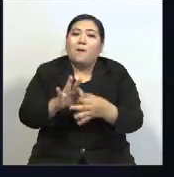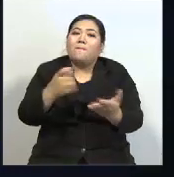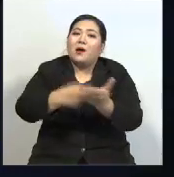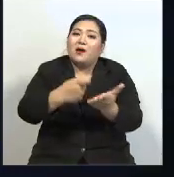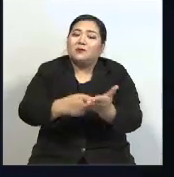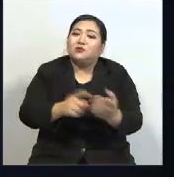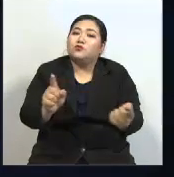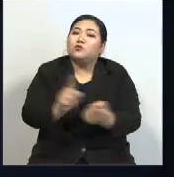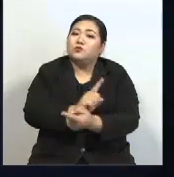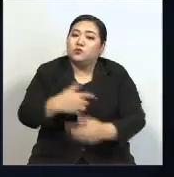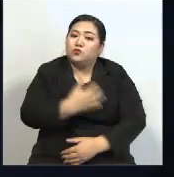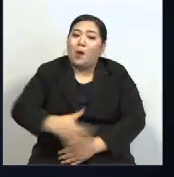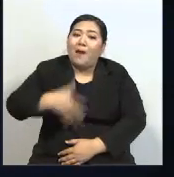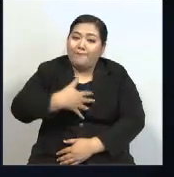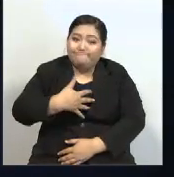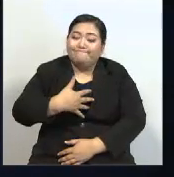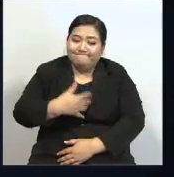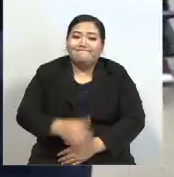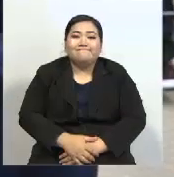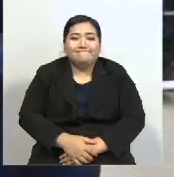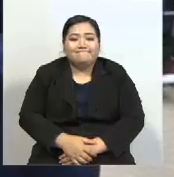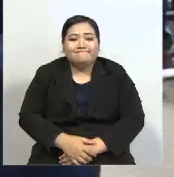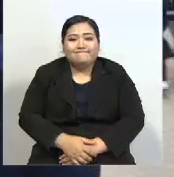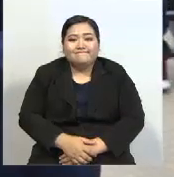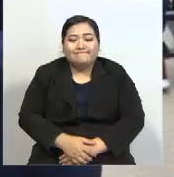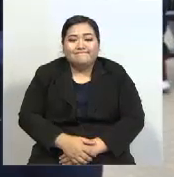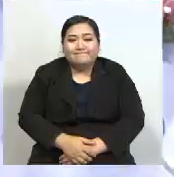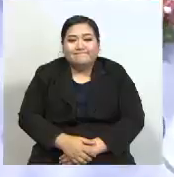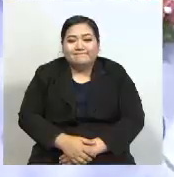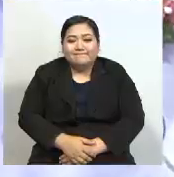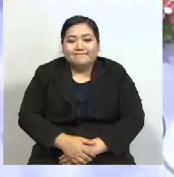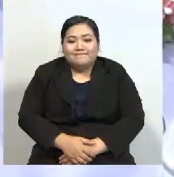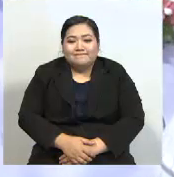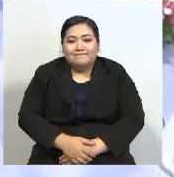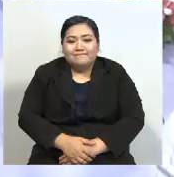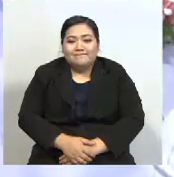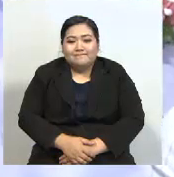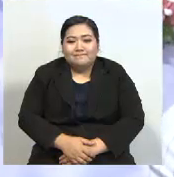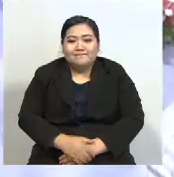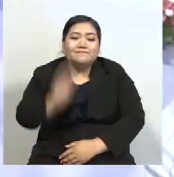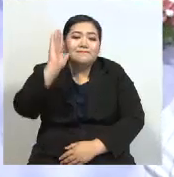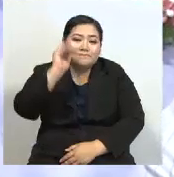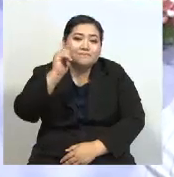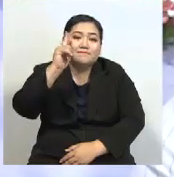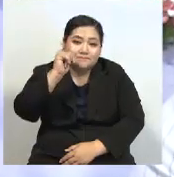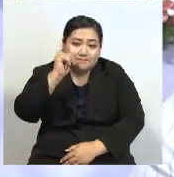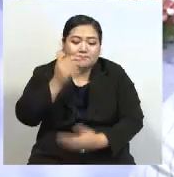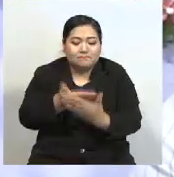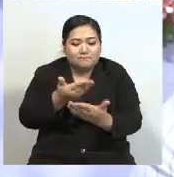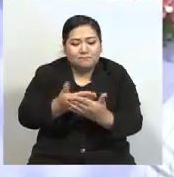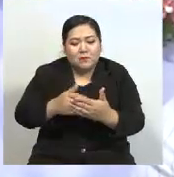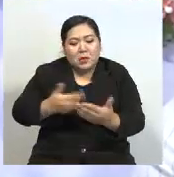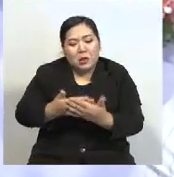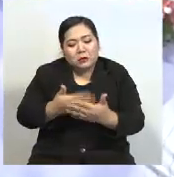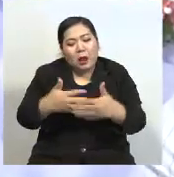ที่ให้การรักษาครอบคลุมโรคต่างๆอย่างทั่วถึงค่ะ เป็นผู้ปกครองที่มีงบประมาณหรือมีรายได้